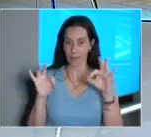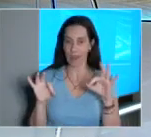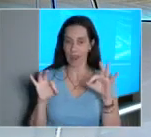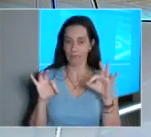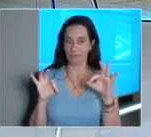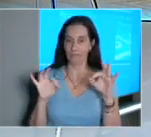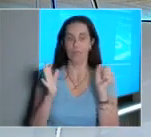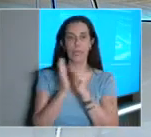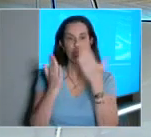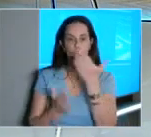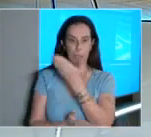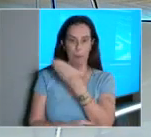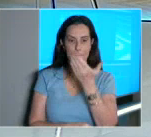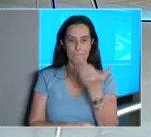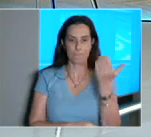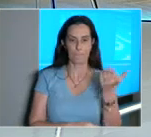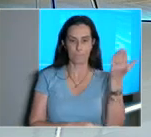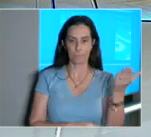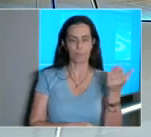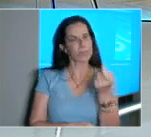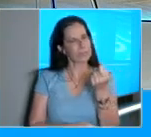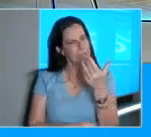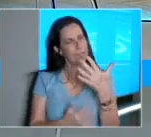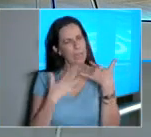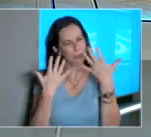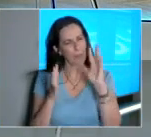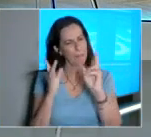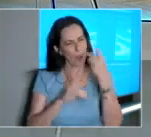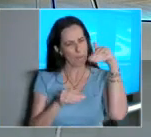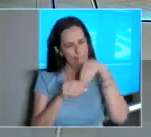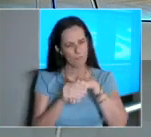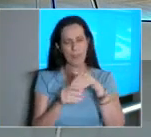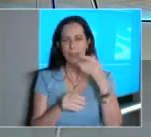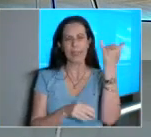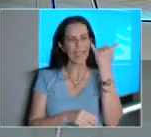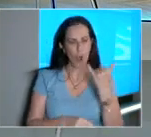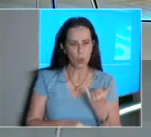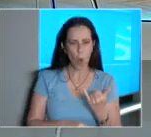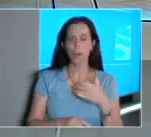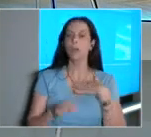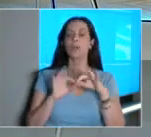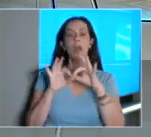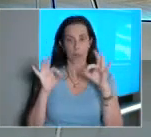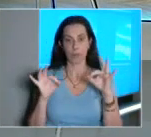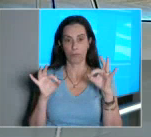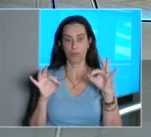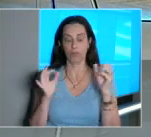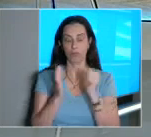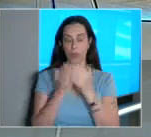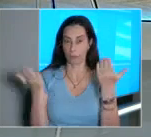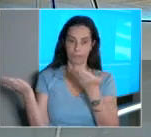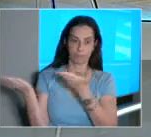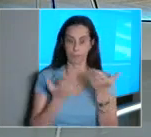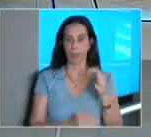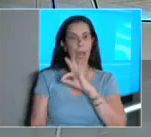קריאת כותרות ראשיות של העיתונים, קצת סיפורים מאחורי הקלעים, קריקטורות לסיום. נתחיל עם הכותרות הראשיות. איך